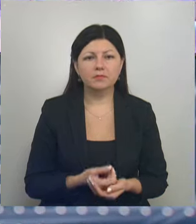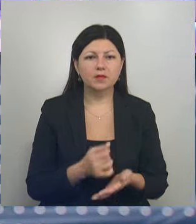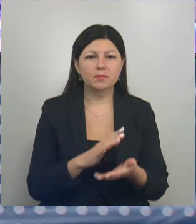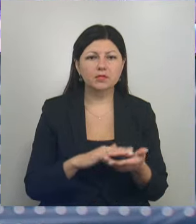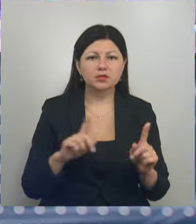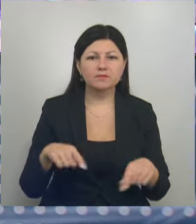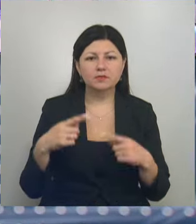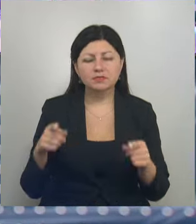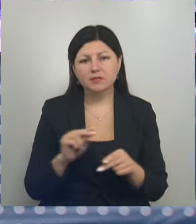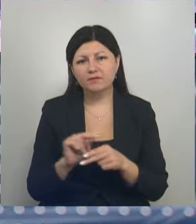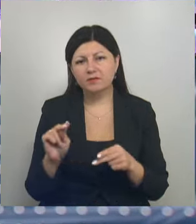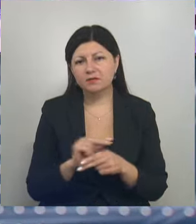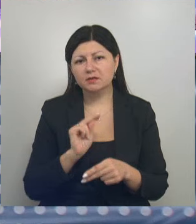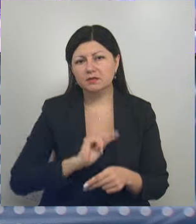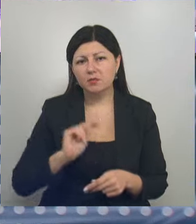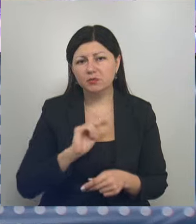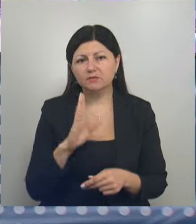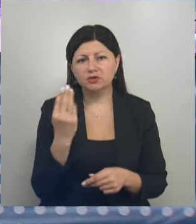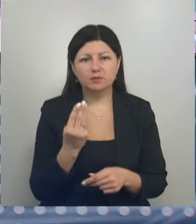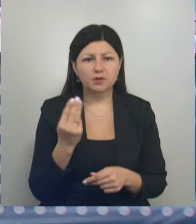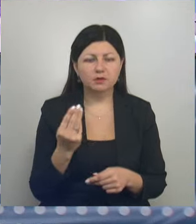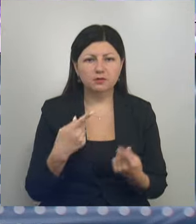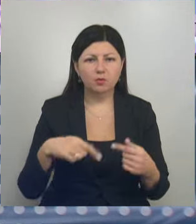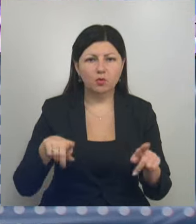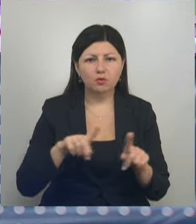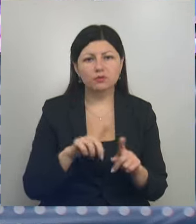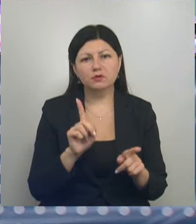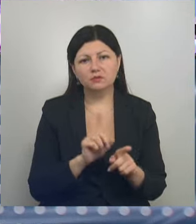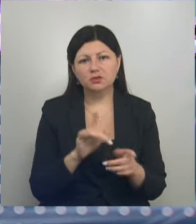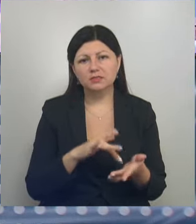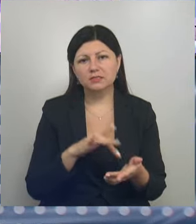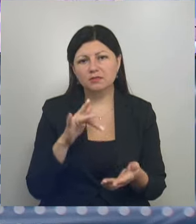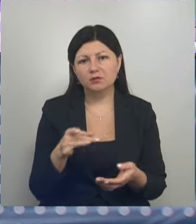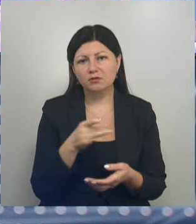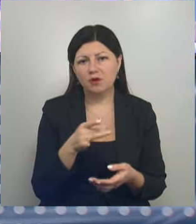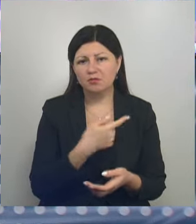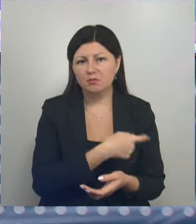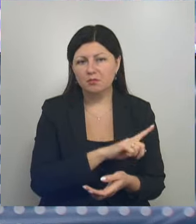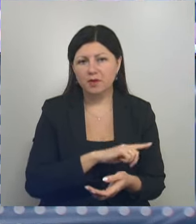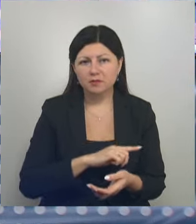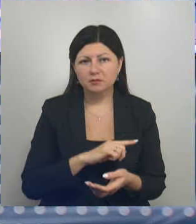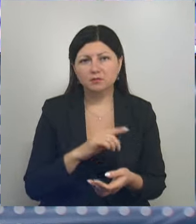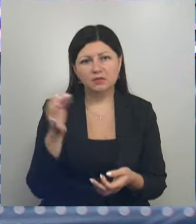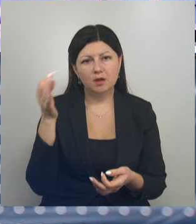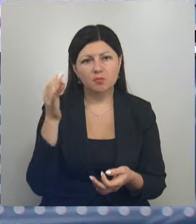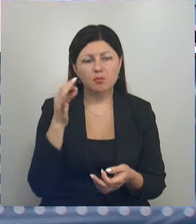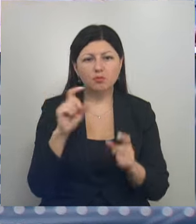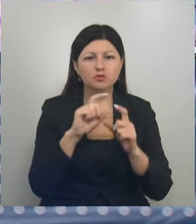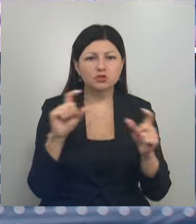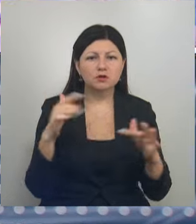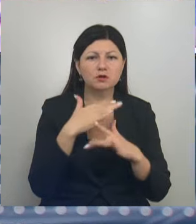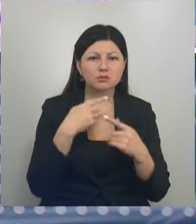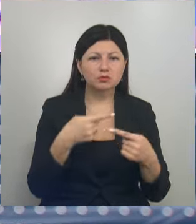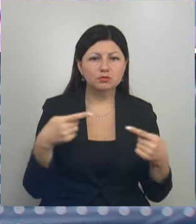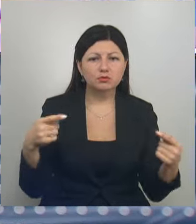Продолжают восстановительные работы в Шебекинском округе. В частности, приводят в порядок центральную районную больницу. Напомним, учреждение, как и многие